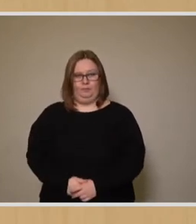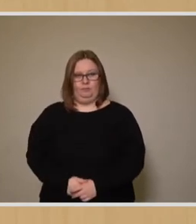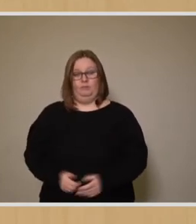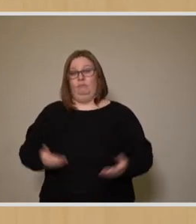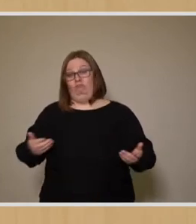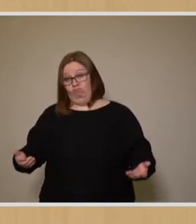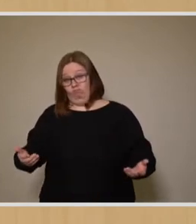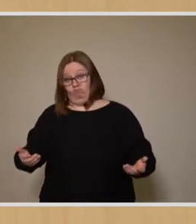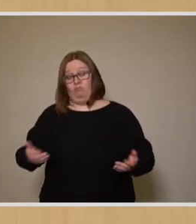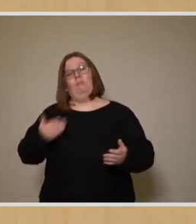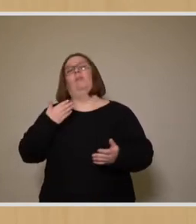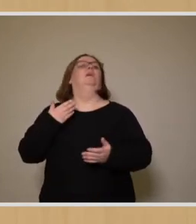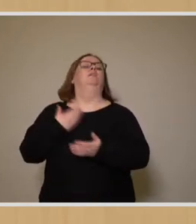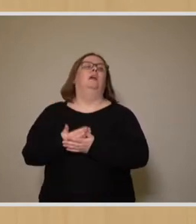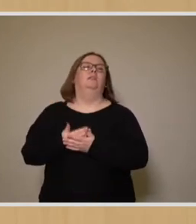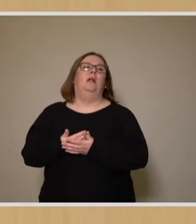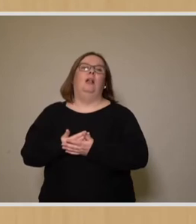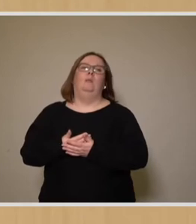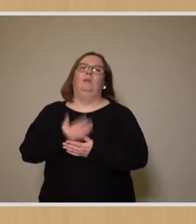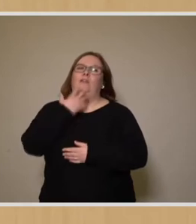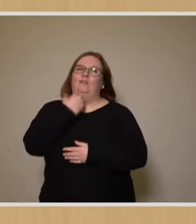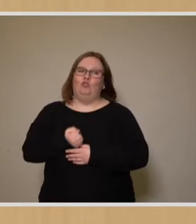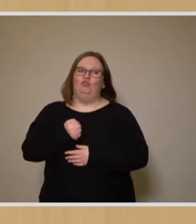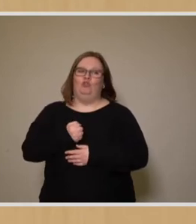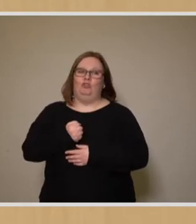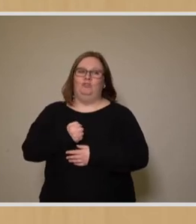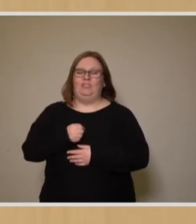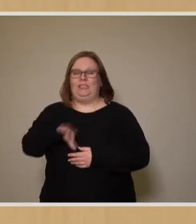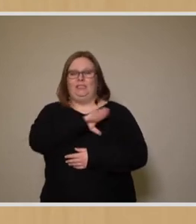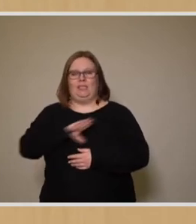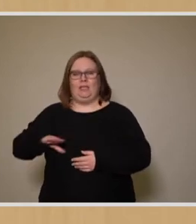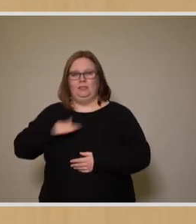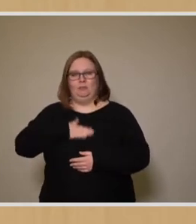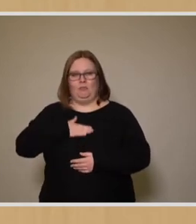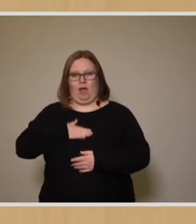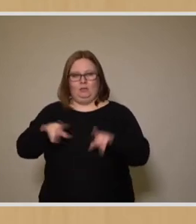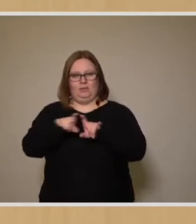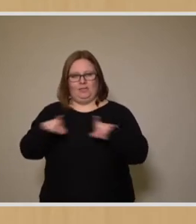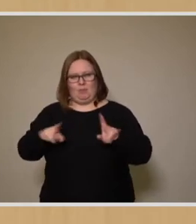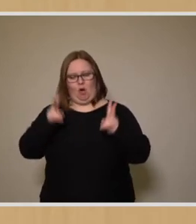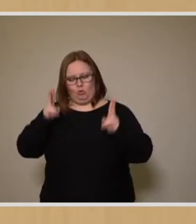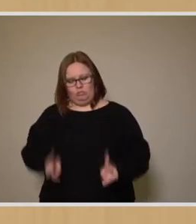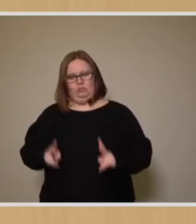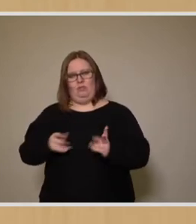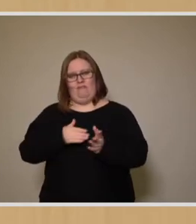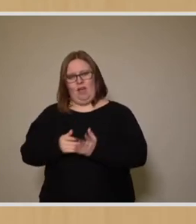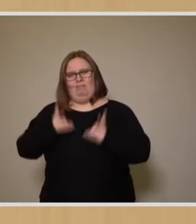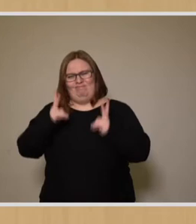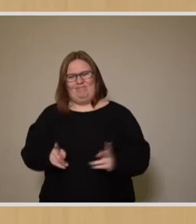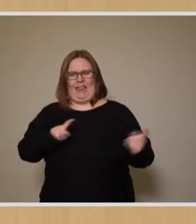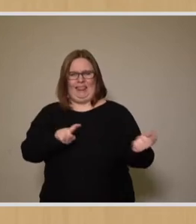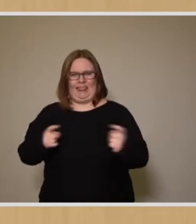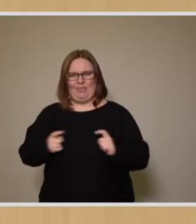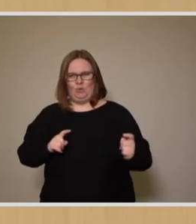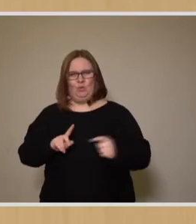Genau, daher bitte ich, das lange diskutierte Thema Sachsenbad wirklich auch demnächst zu einem guten